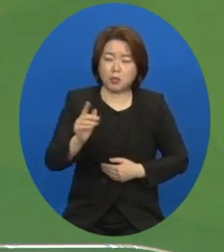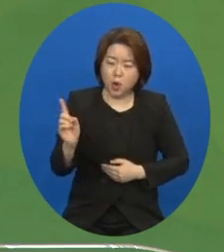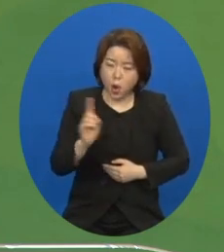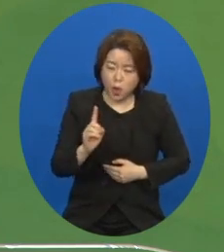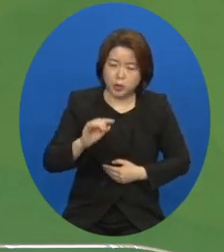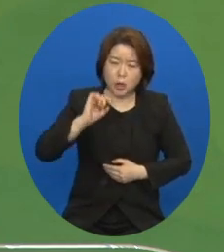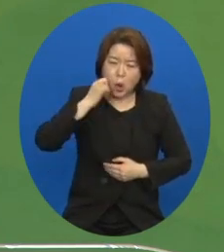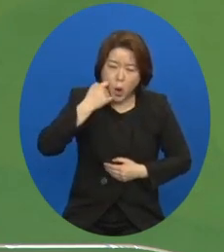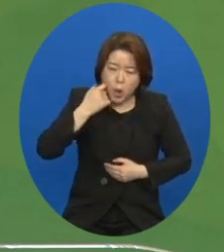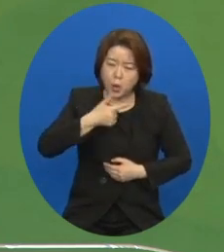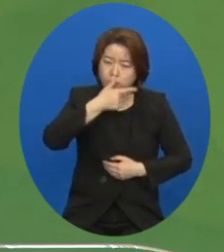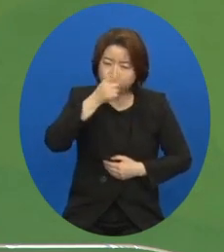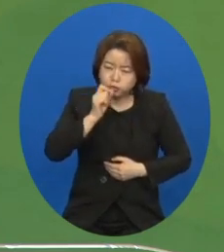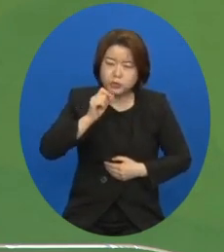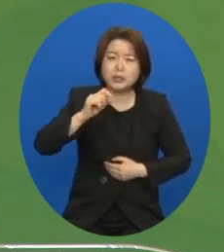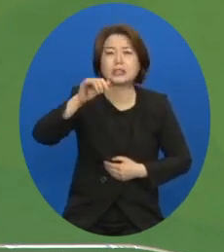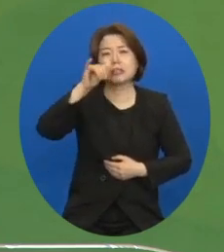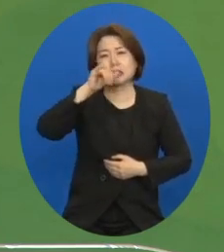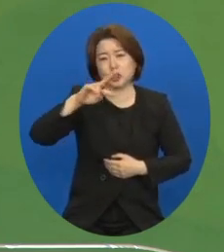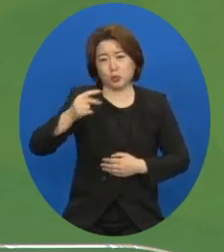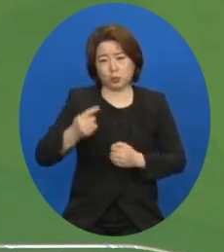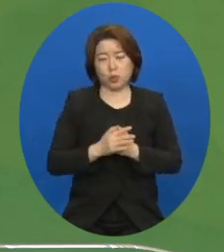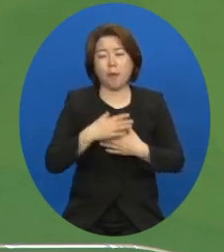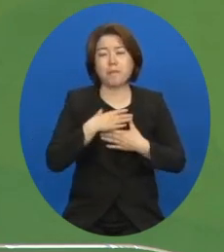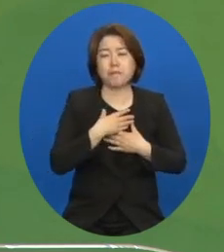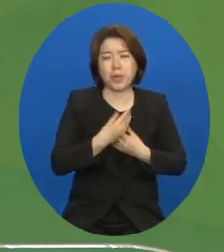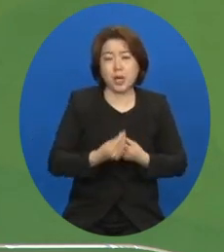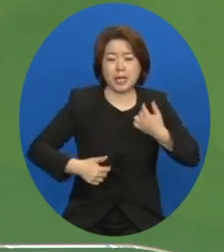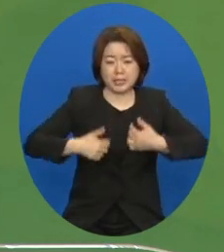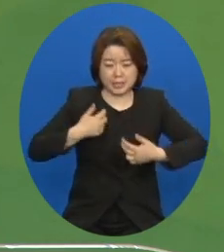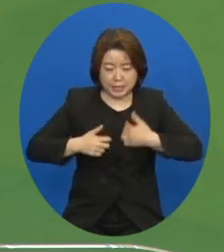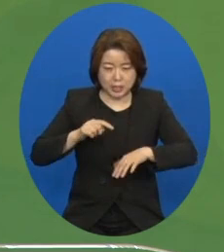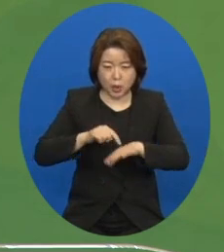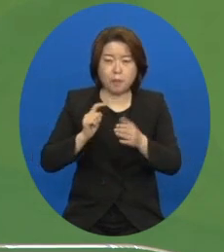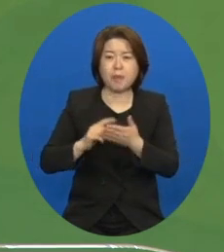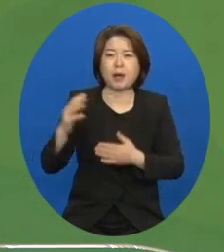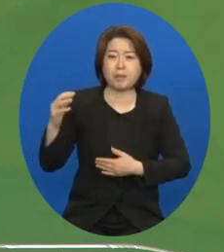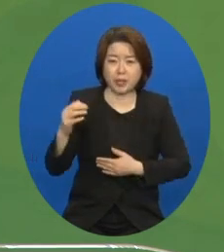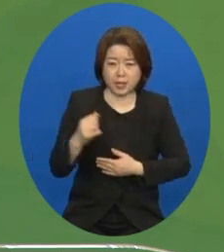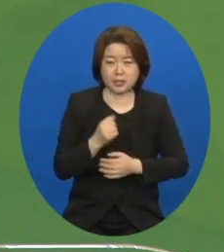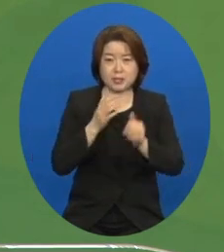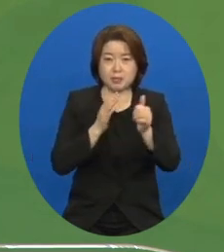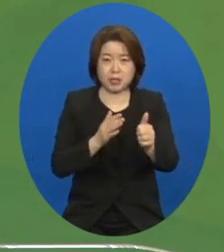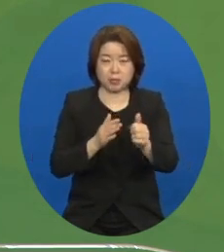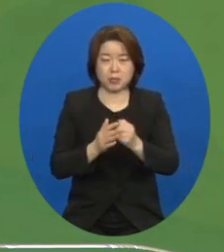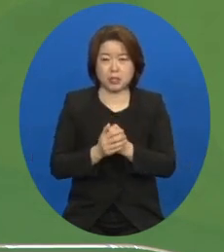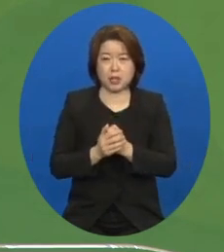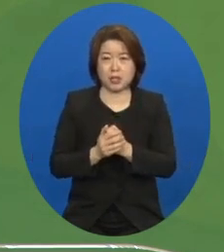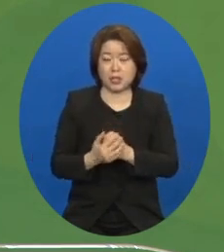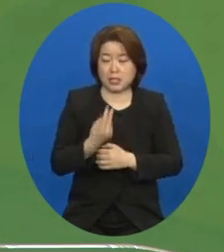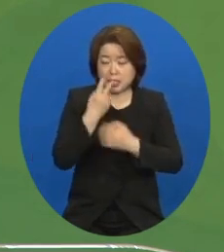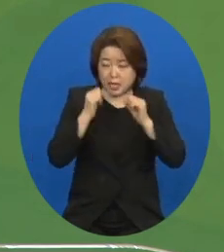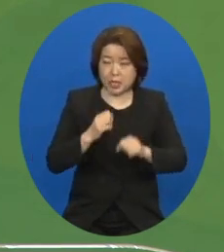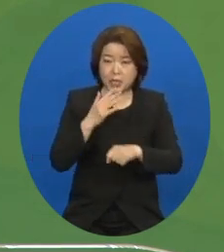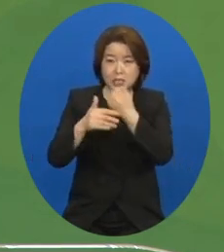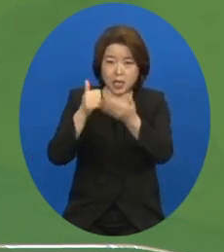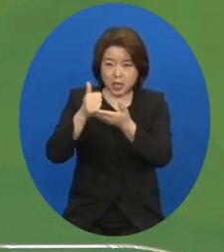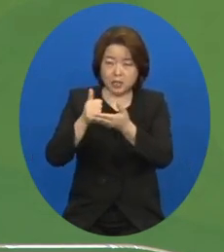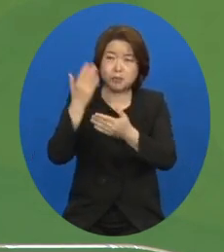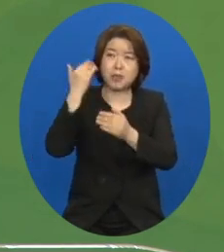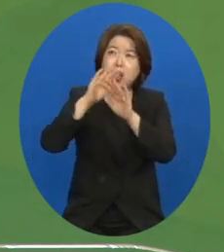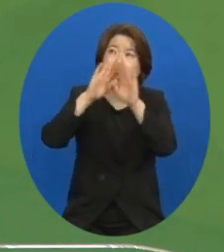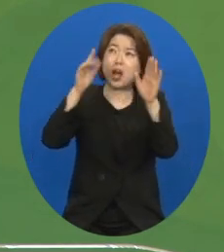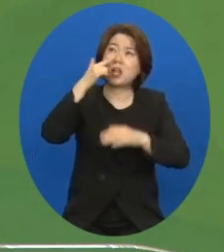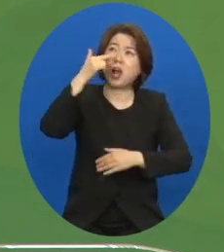어려움과 부족함이 있을지라도 평안하고 즐거운 마음을 가지시기 바랍니다. 살아계신 하나님, 하늘